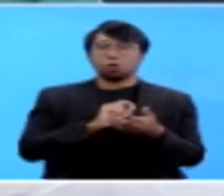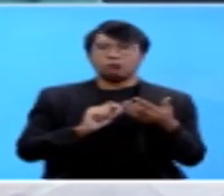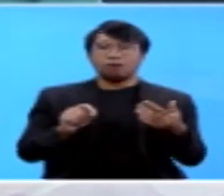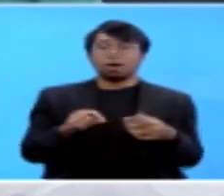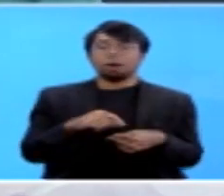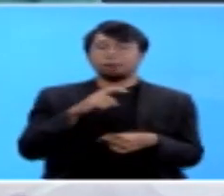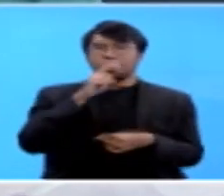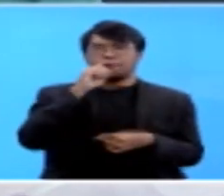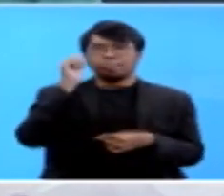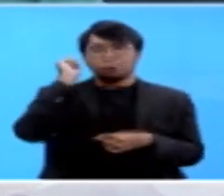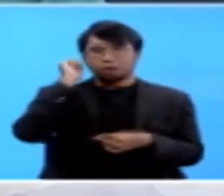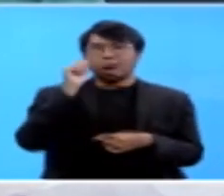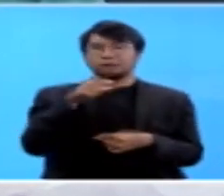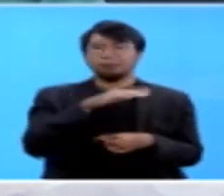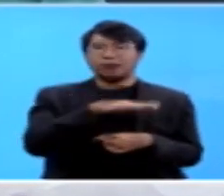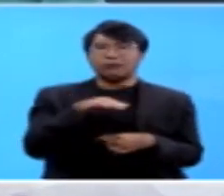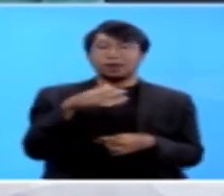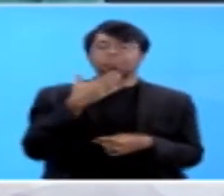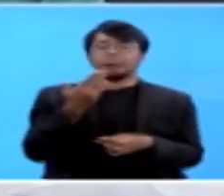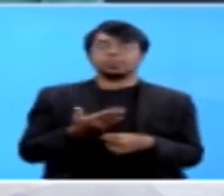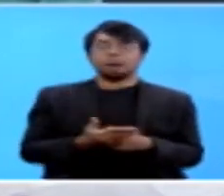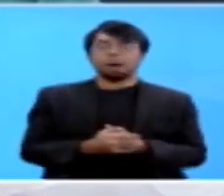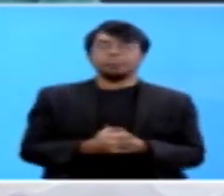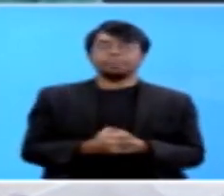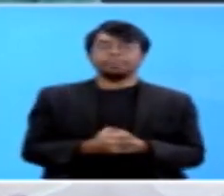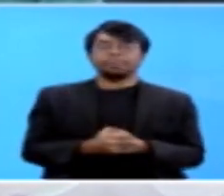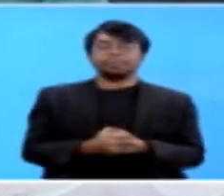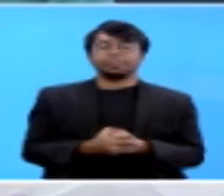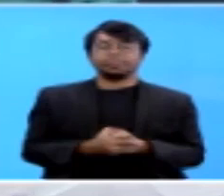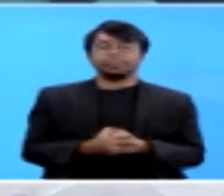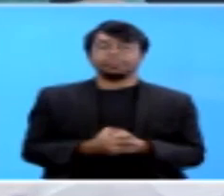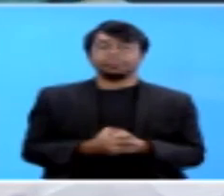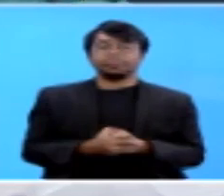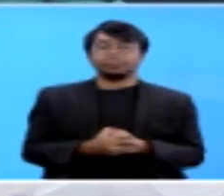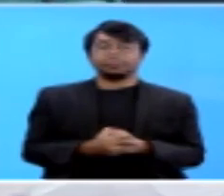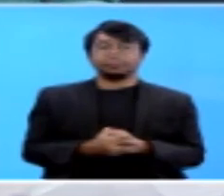dari siswanya sendiri. Baik. Terima kasih Bu Retno. Tentu saja kita berharap kejadian serupa tidak terulang lagi di kemudian hari. Terima kasih Bu Retno.